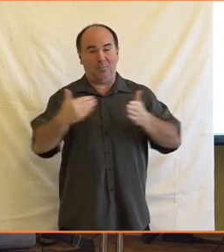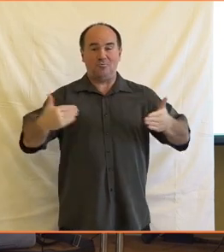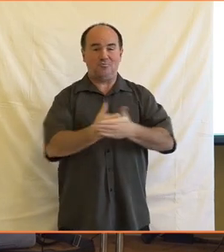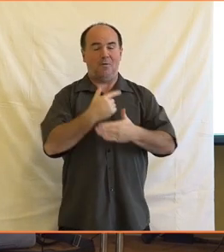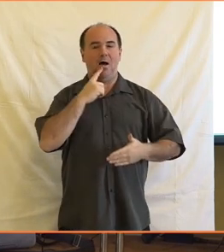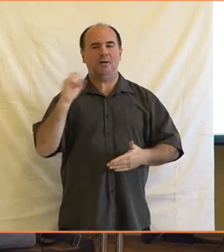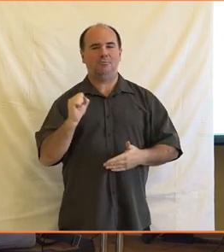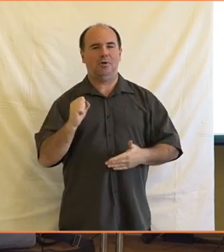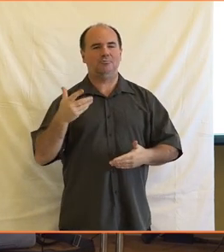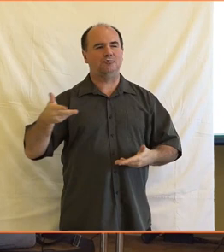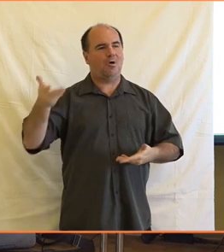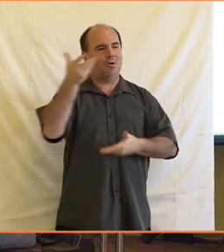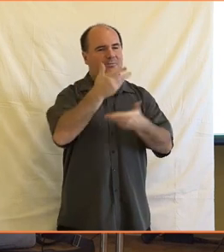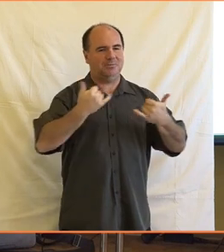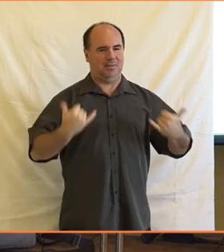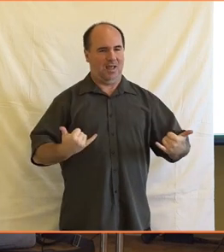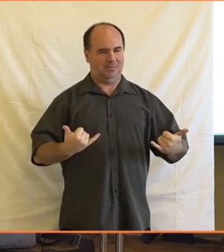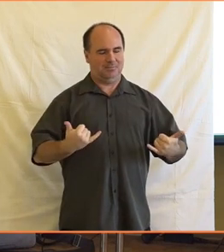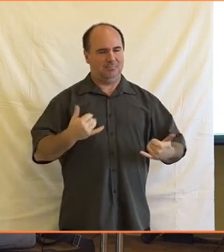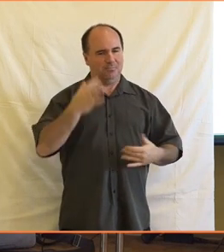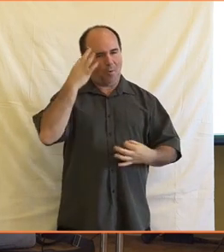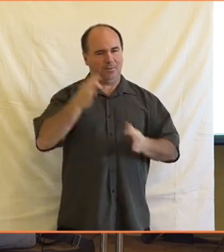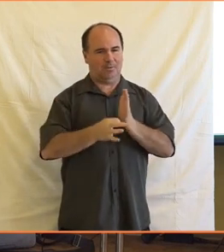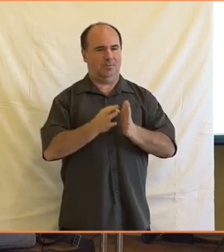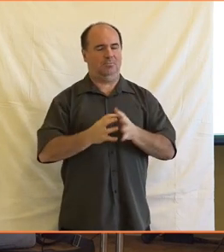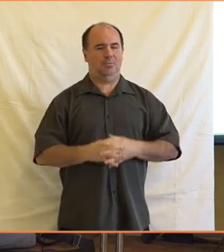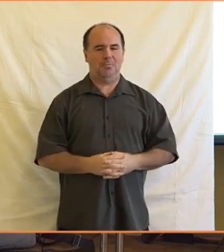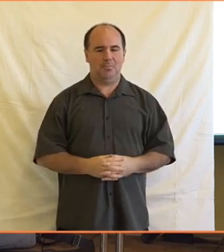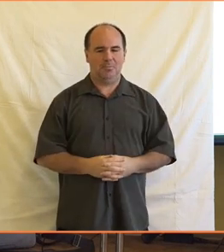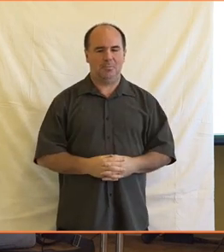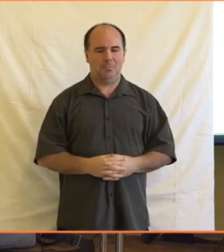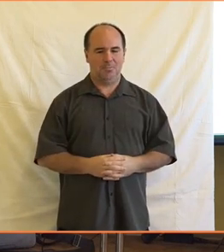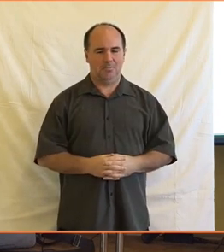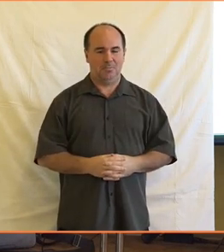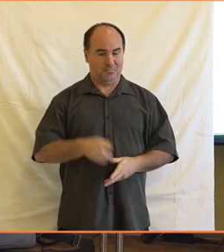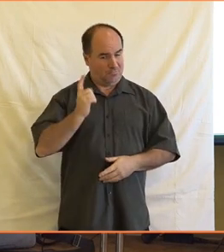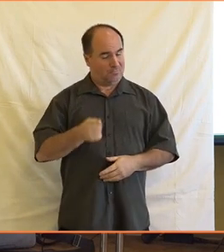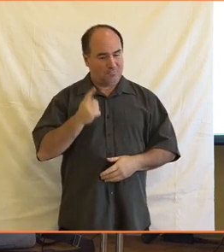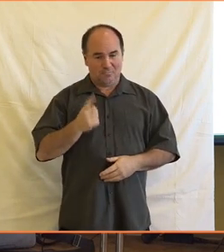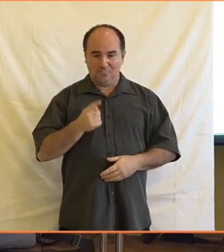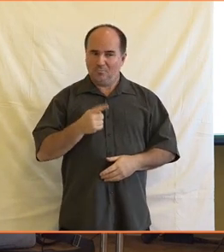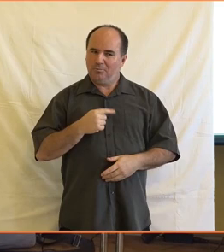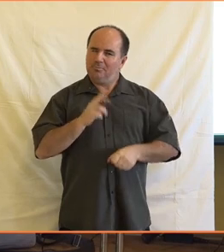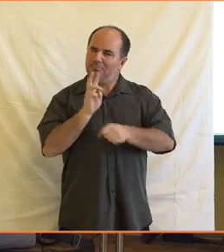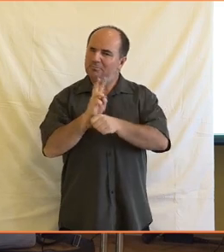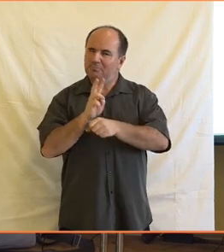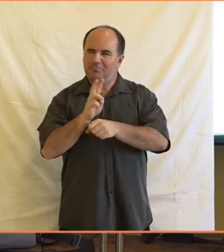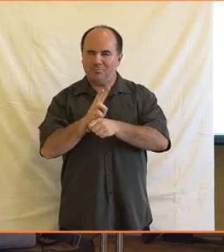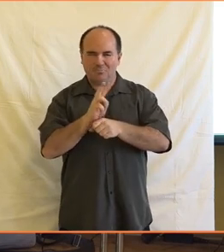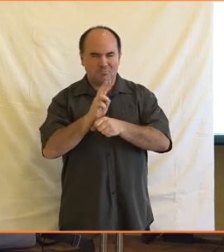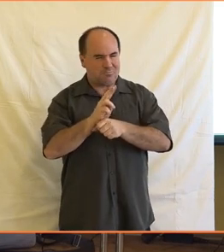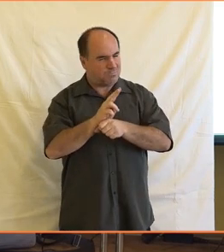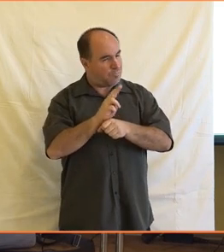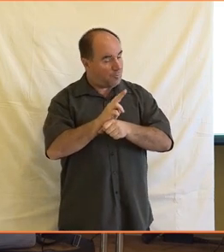Je naprosto nezbytné, abychom více dbali na bdělost vůči fake